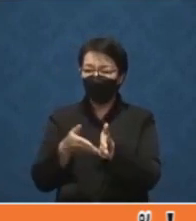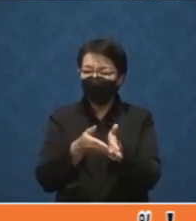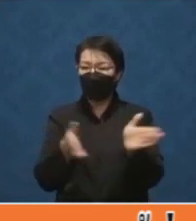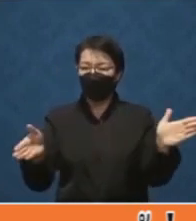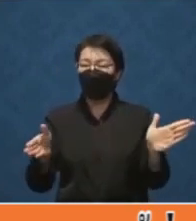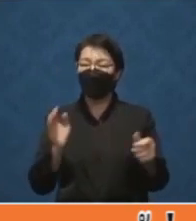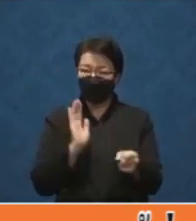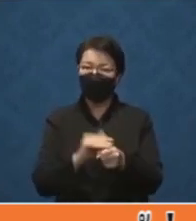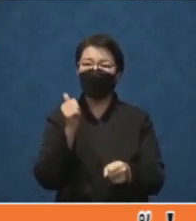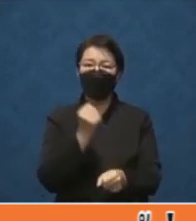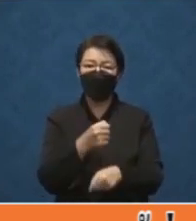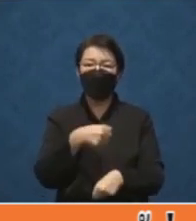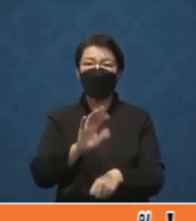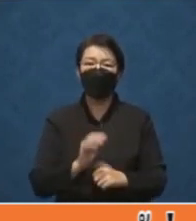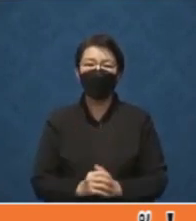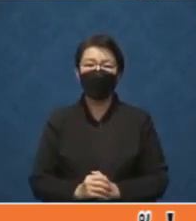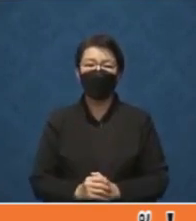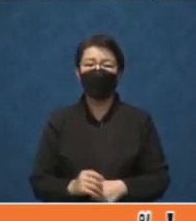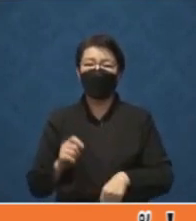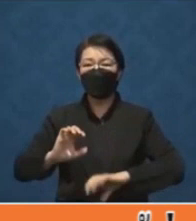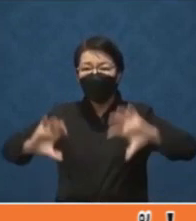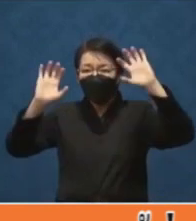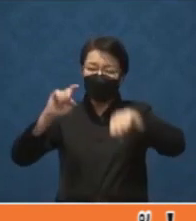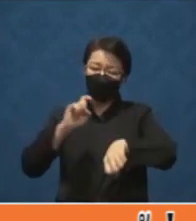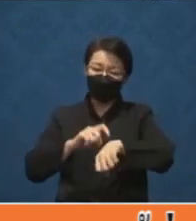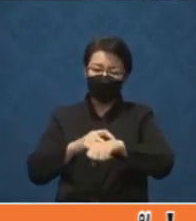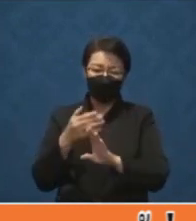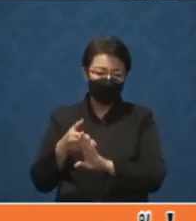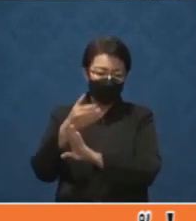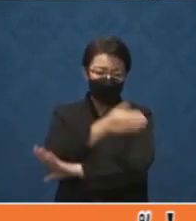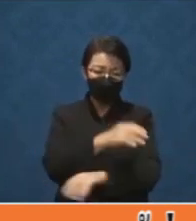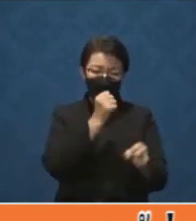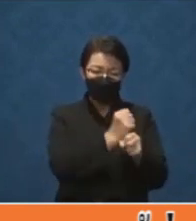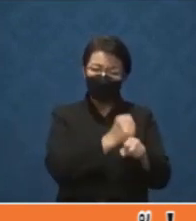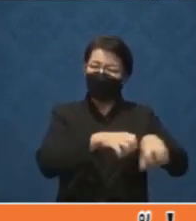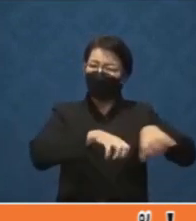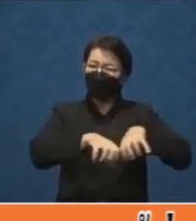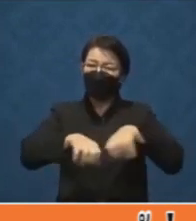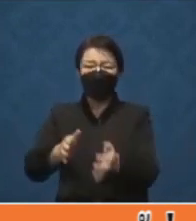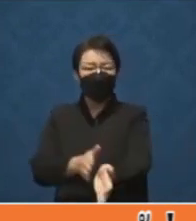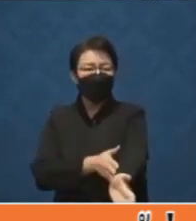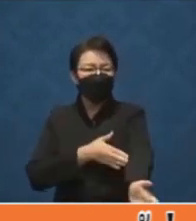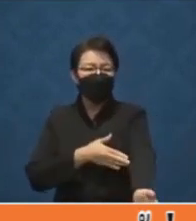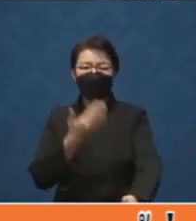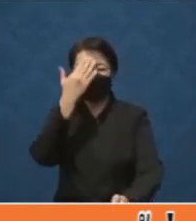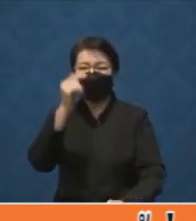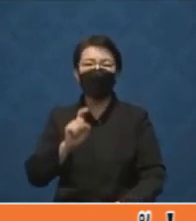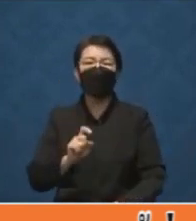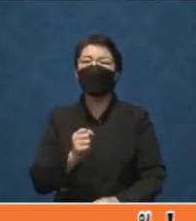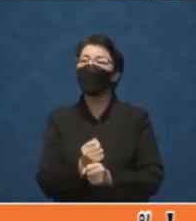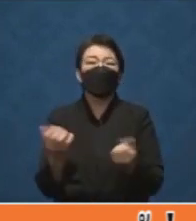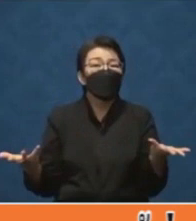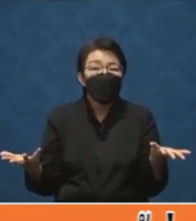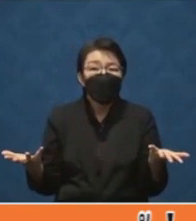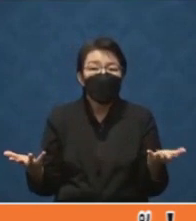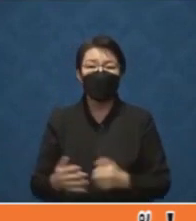พียงพอรัฐบาลมีเวลาในการเตรียมเรื่องนี้มาอย่างเนิ่นนานทำไมถึงไม่ทำนี่คือสิ่